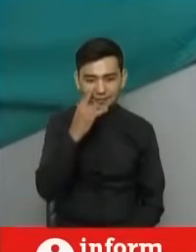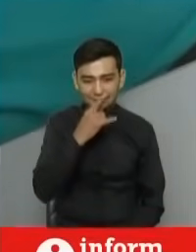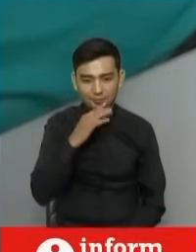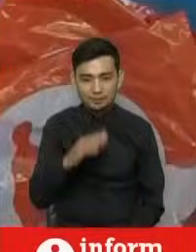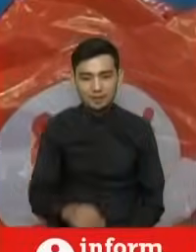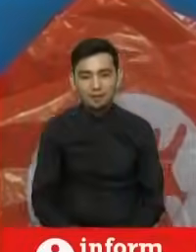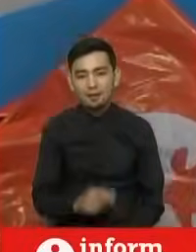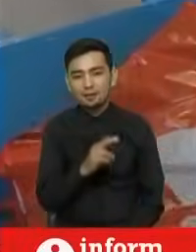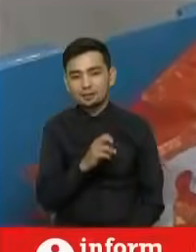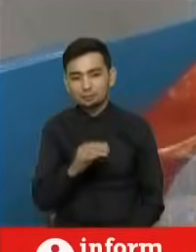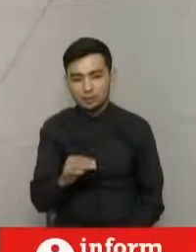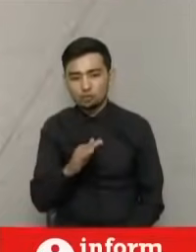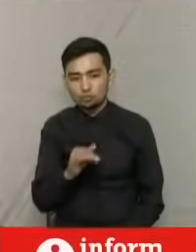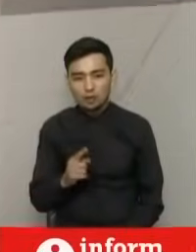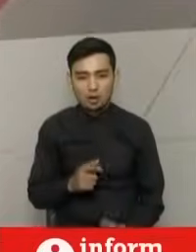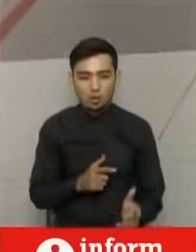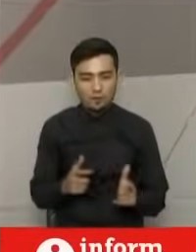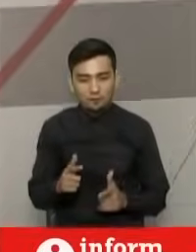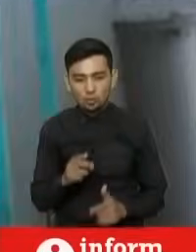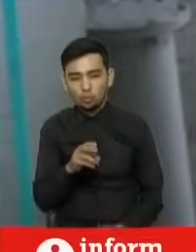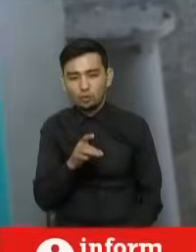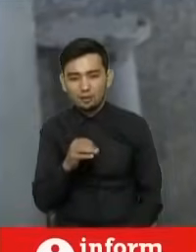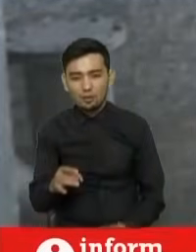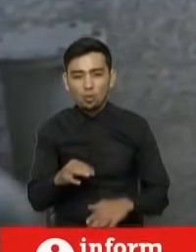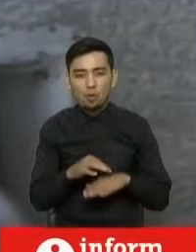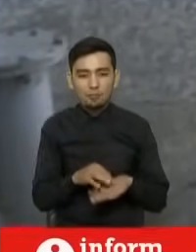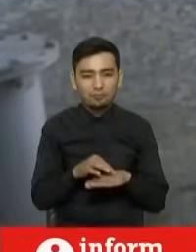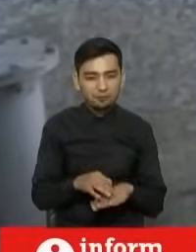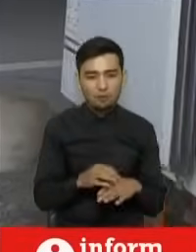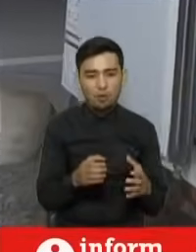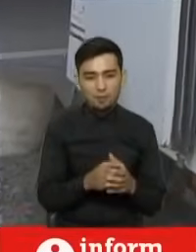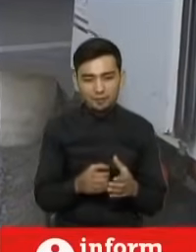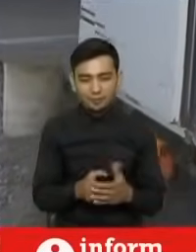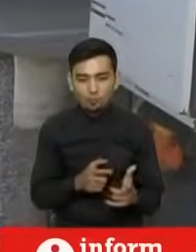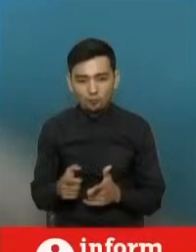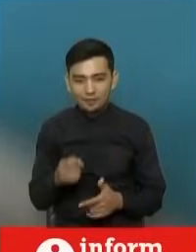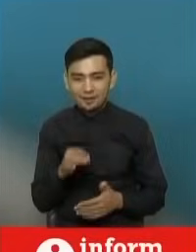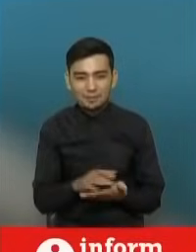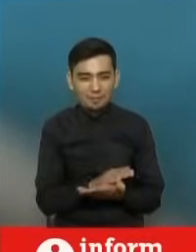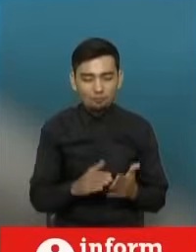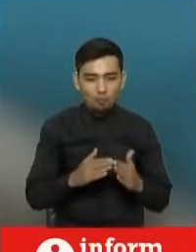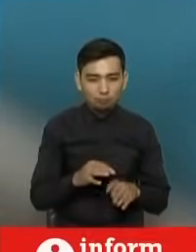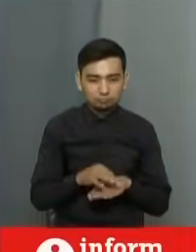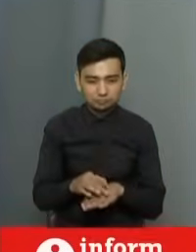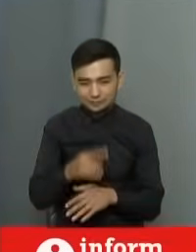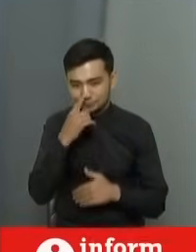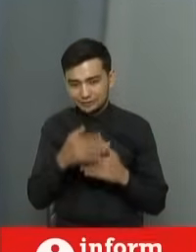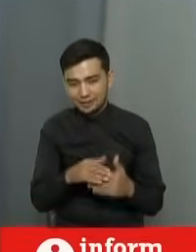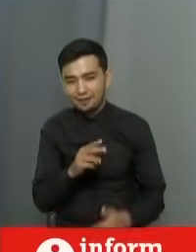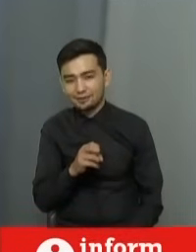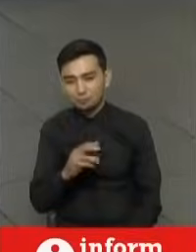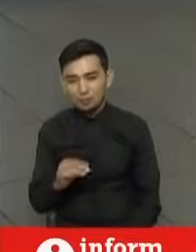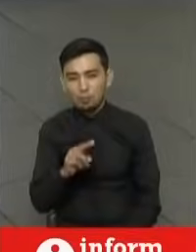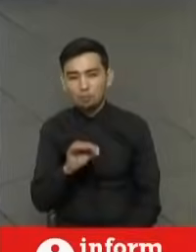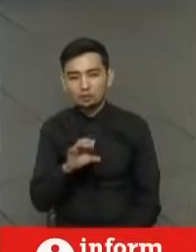конечно, Каспий Жума готовятся курьерские компании, ведь каждую покупку бесплатно доставят покупателю прямо домой или в ближайший Каспий Постамат.